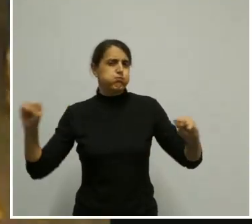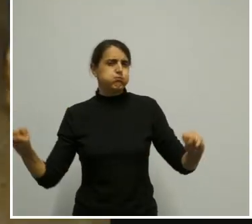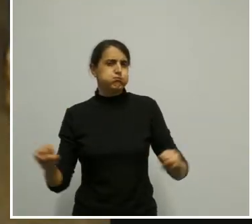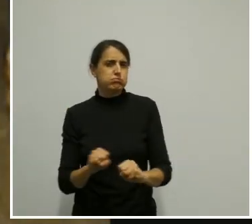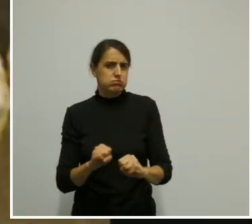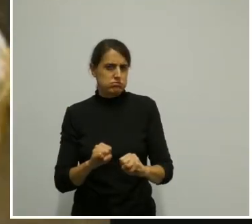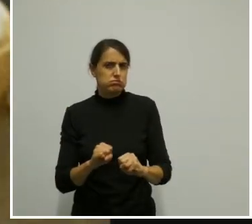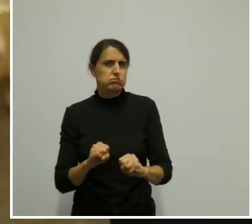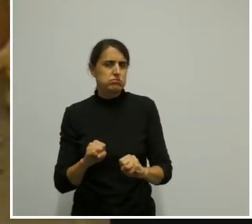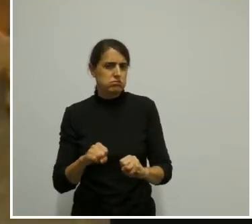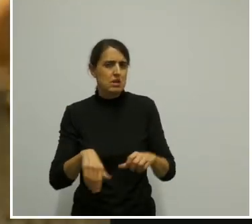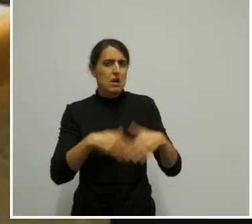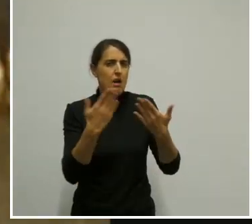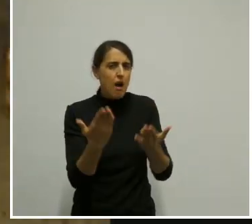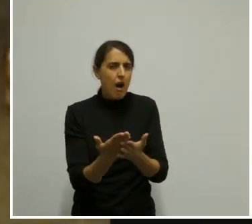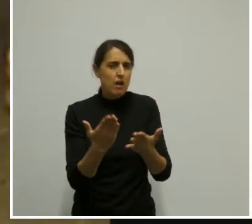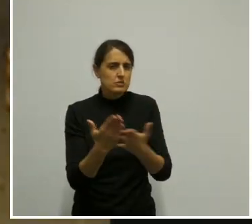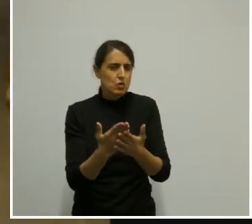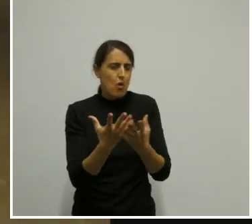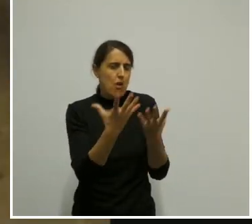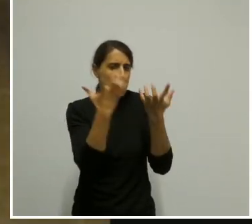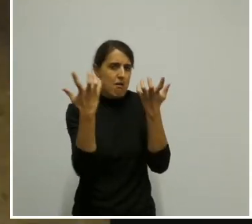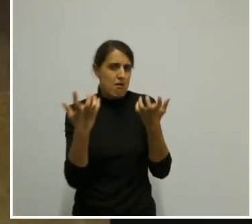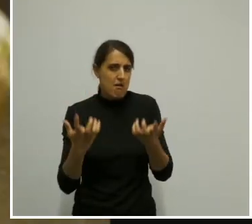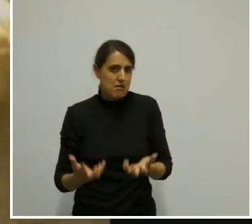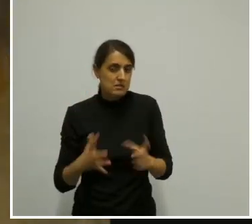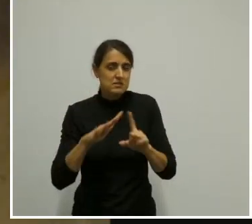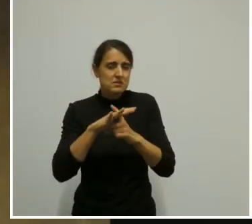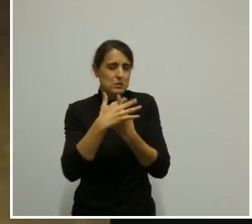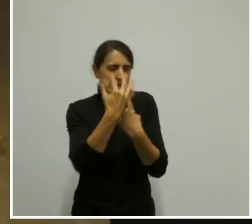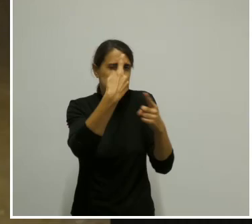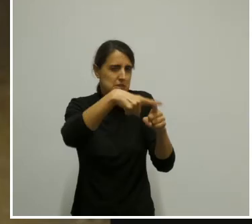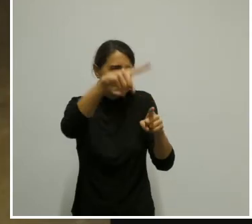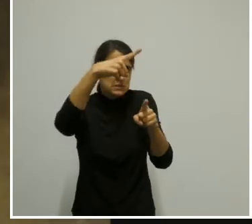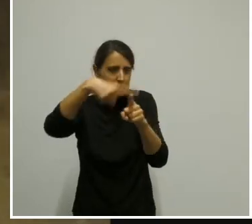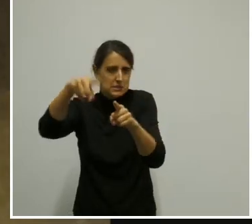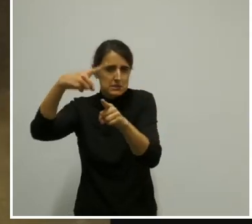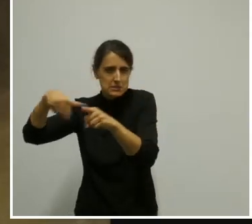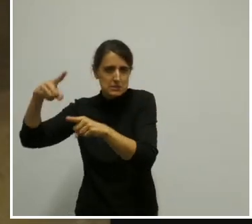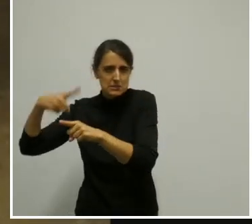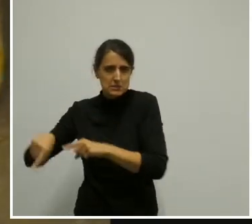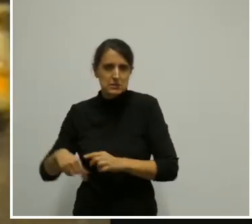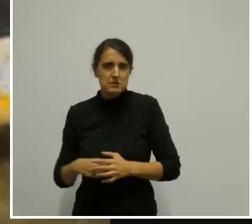moltes, i amb diferents realitats, i per tal de...